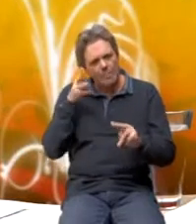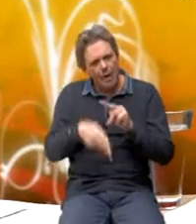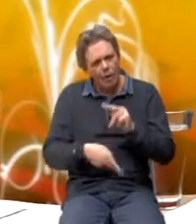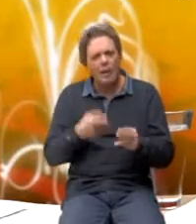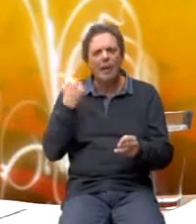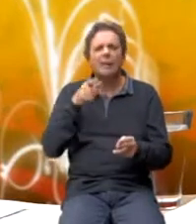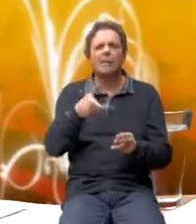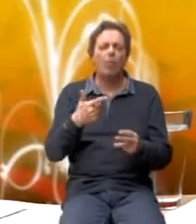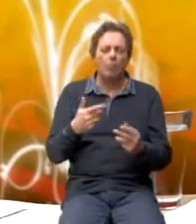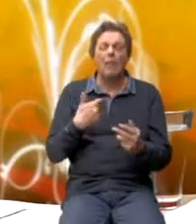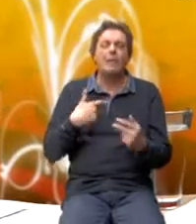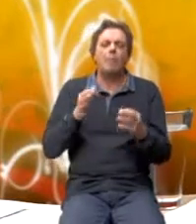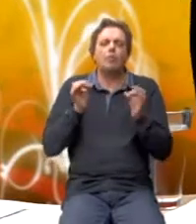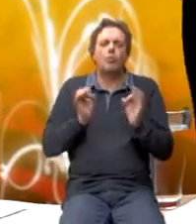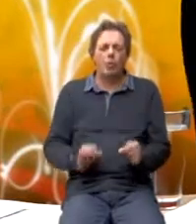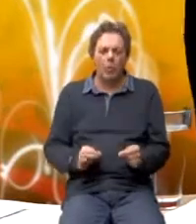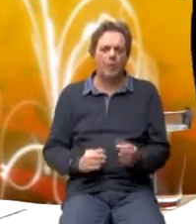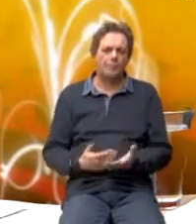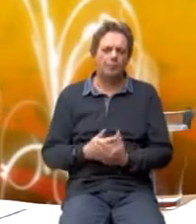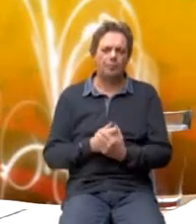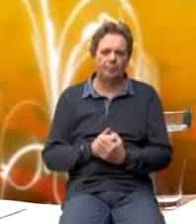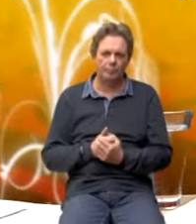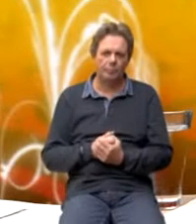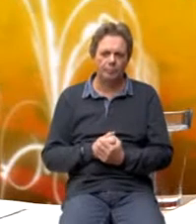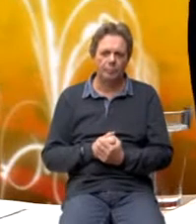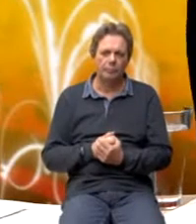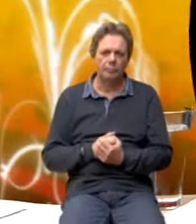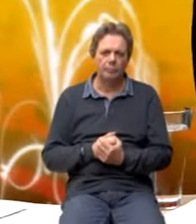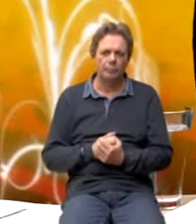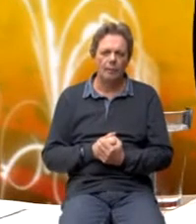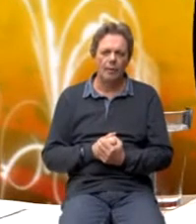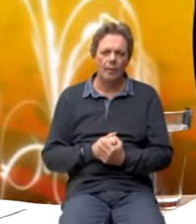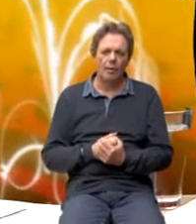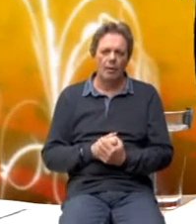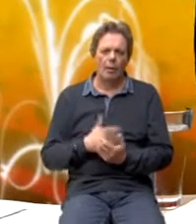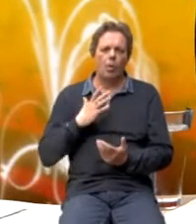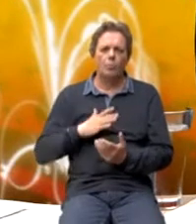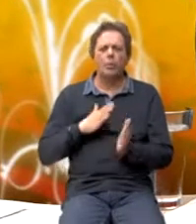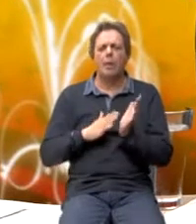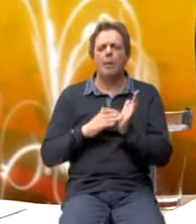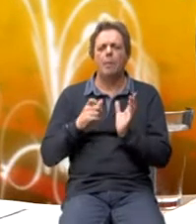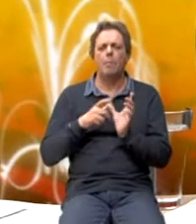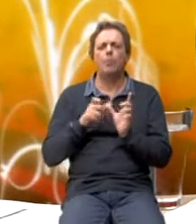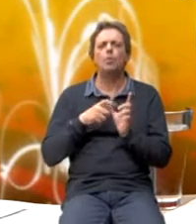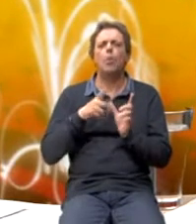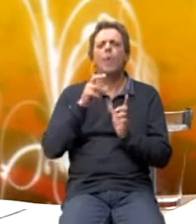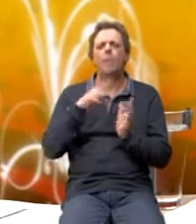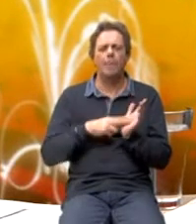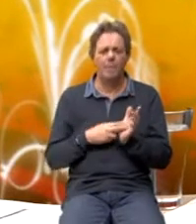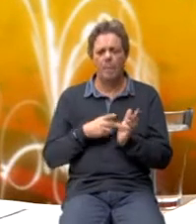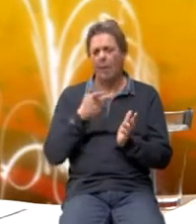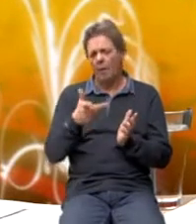možemo osigurati zaista kad? Gospođo Musulin, vi zapravo dolazite od jedne institucije koja